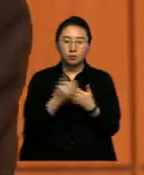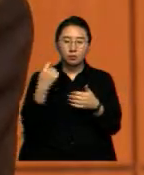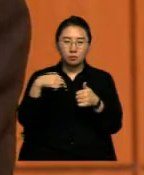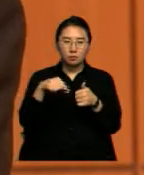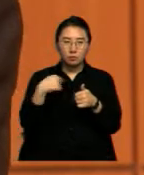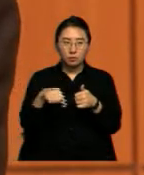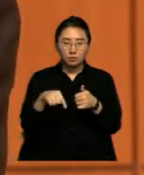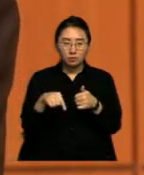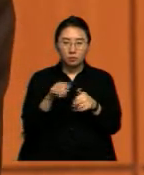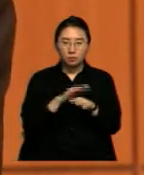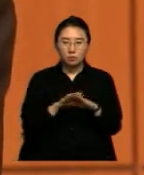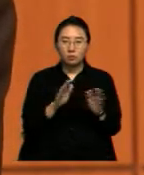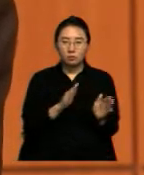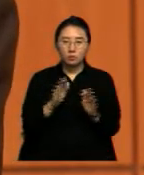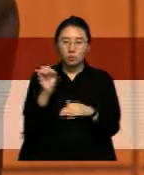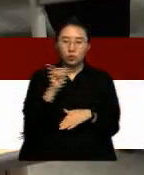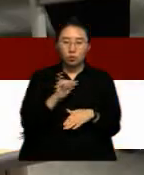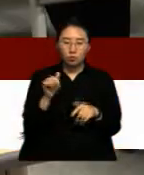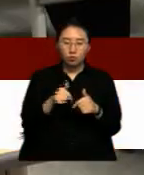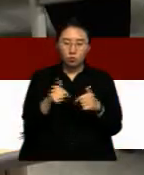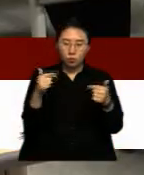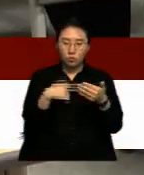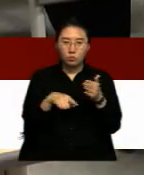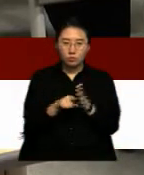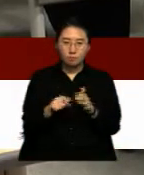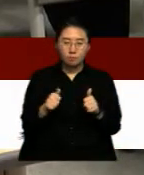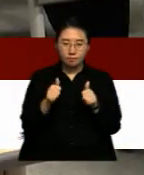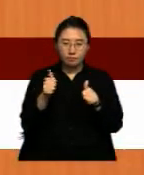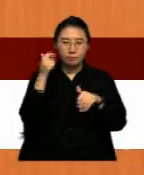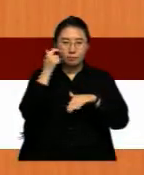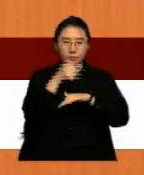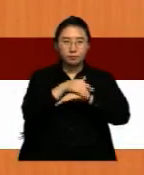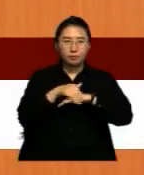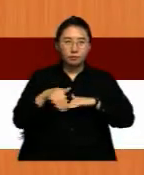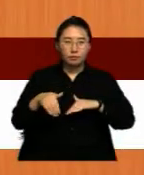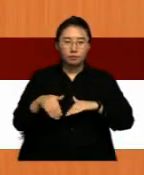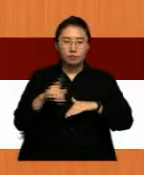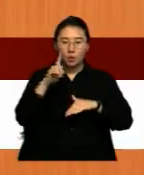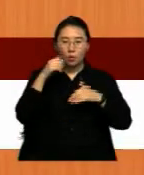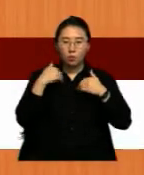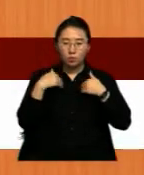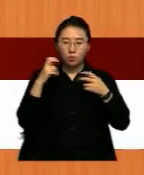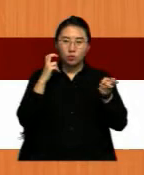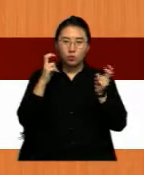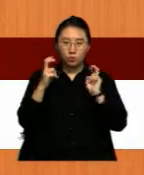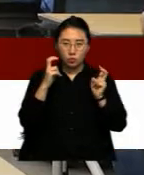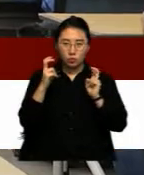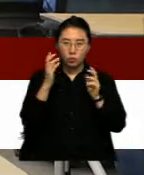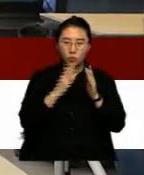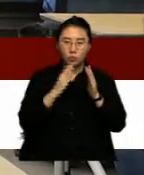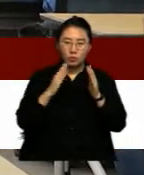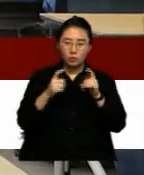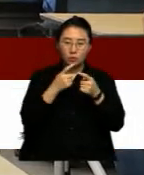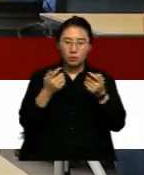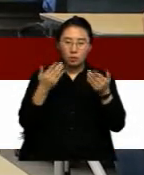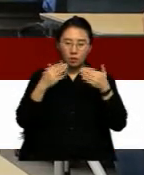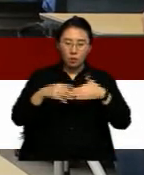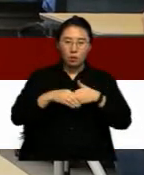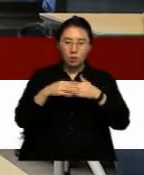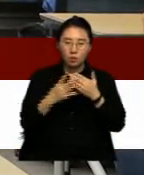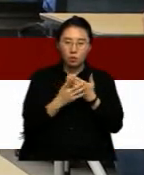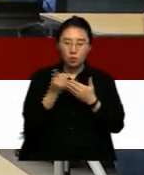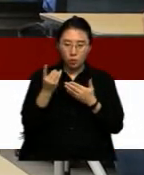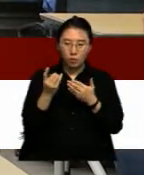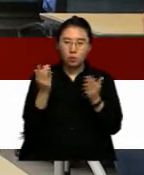교육을 정례화하고 전국 확대를 위해 주력할 방침입니다. 정부 기관이나 국립대와 손잡고 통일